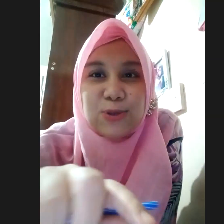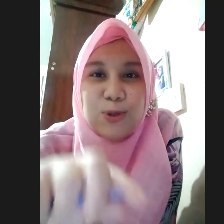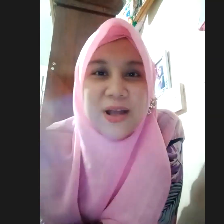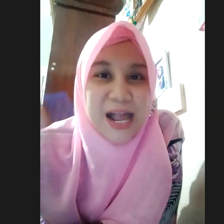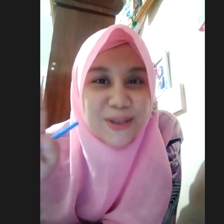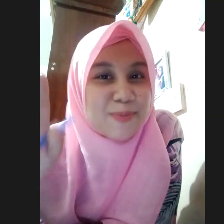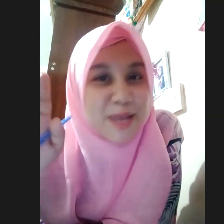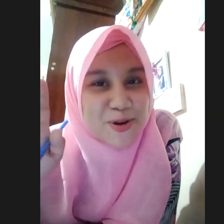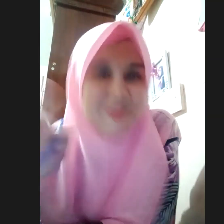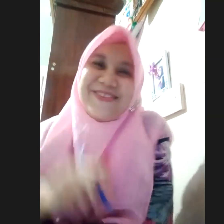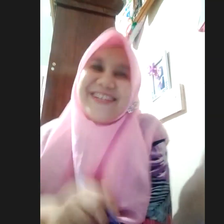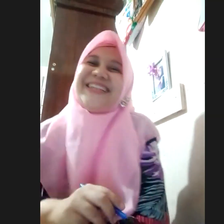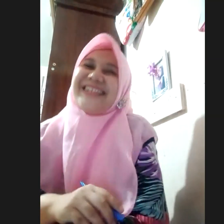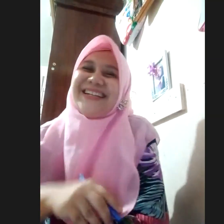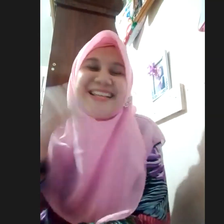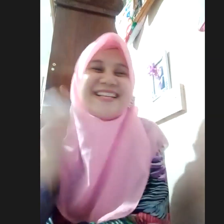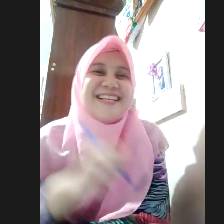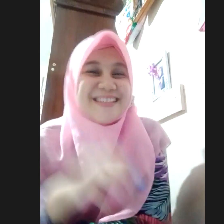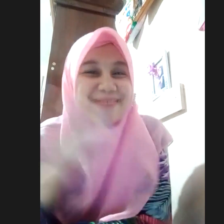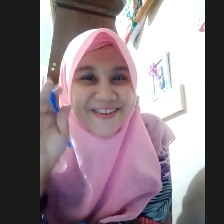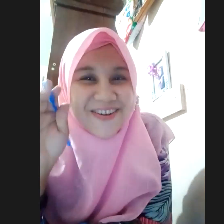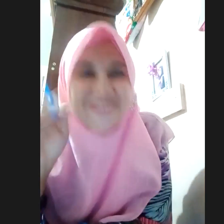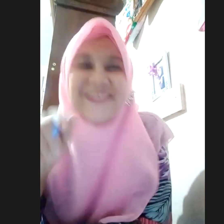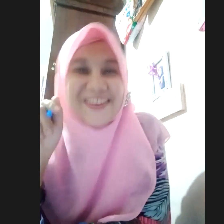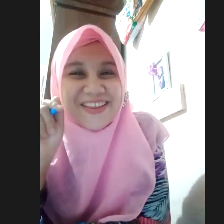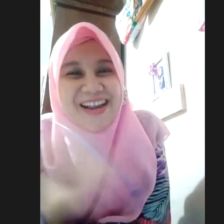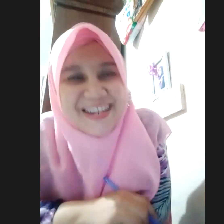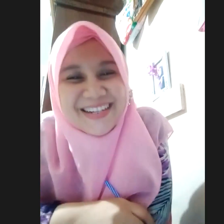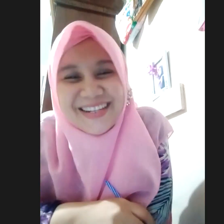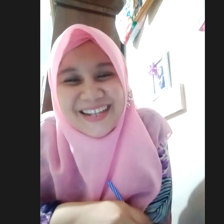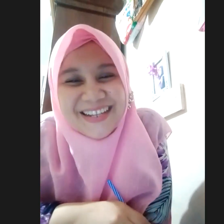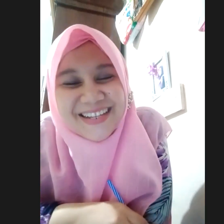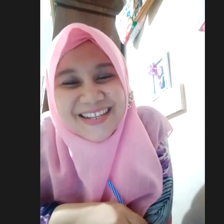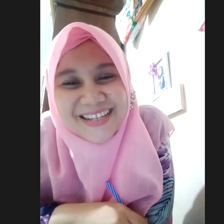langsung, halo assalamualaikum gitu. Assalamualaikum, ketak-ketak ya.